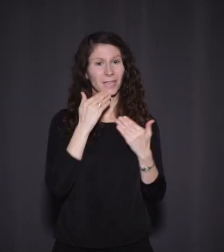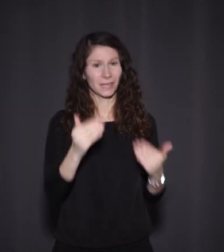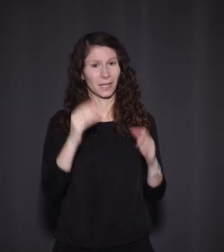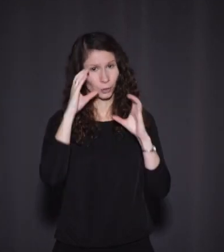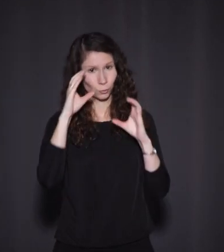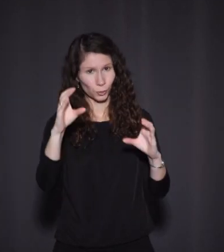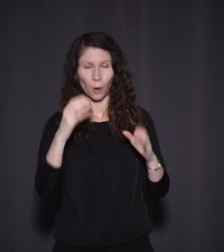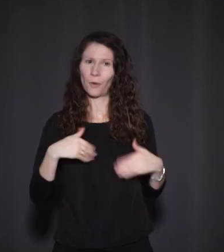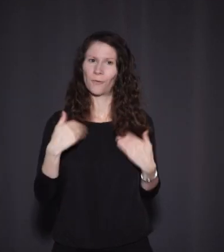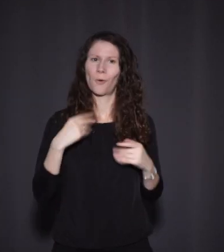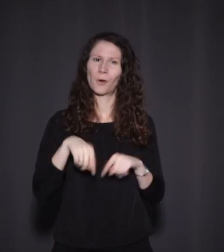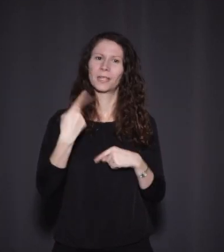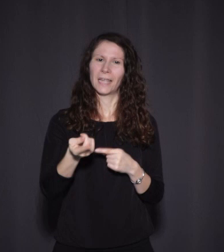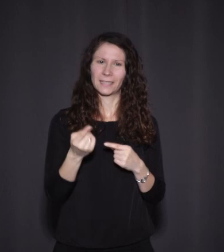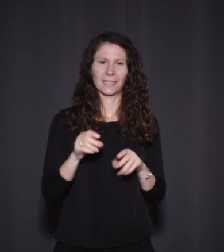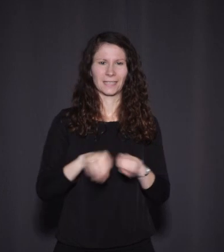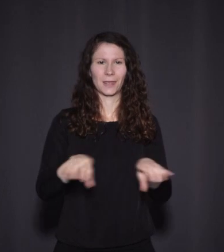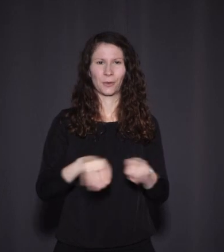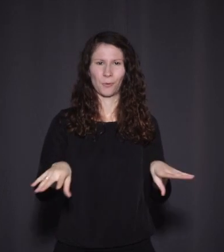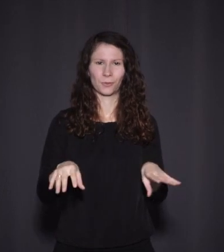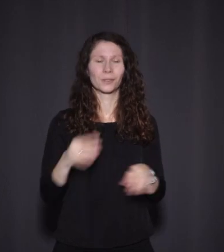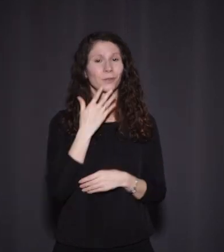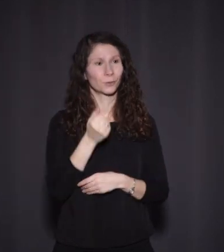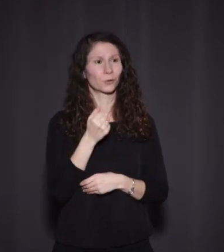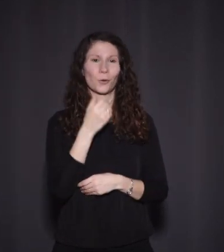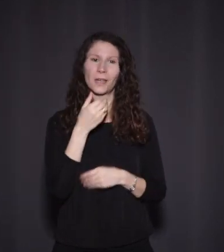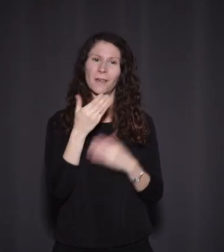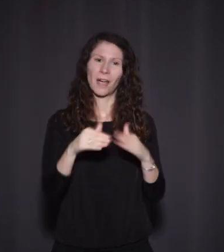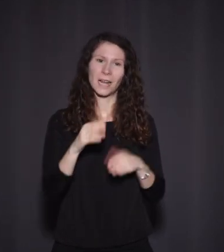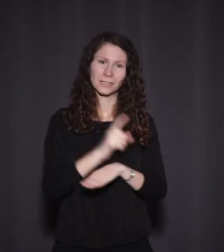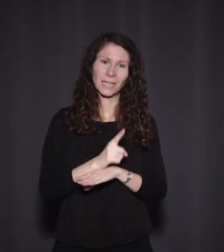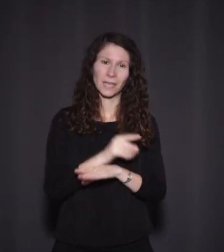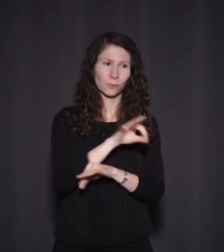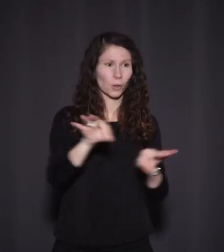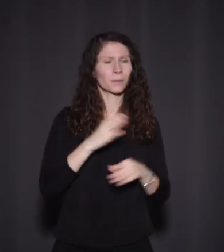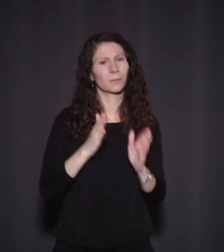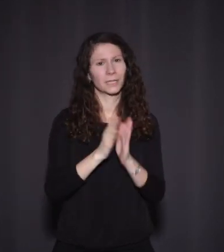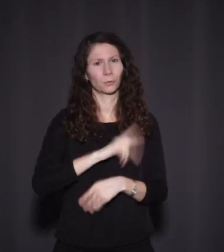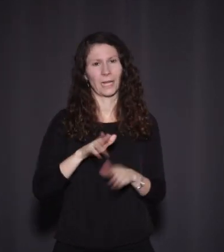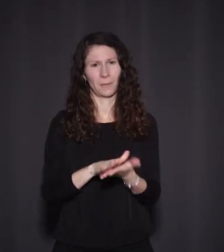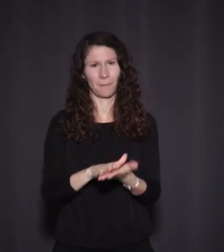Zuschauen, freuen uns auf die nächste Ausgabe und ich wünsche eine schöne Weihnachtszeit. Bleiben Sie sozial.